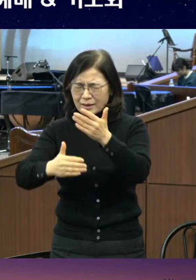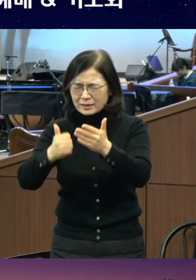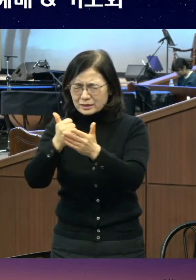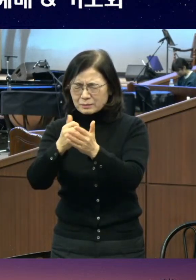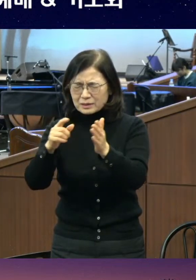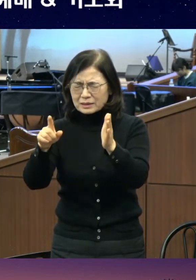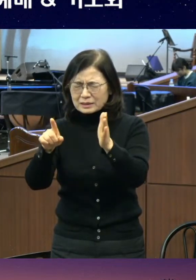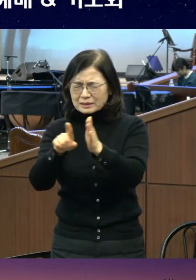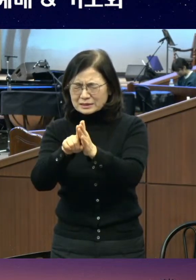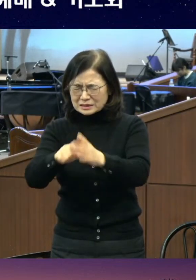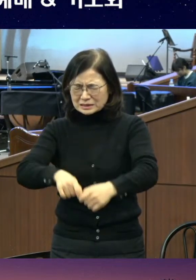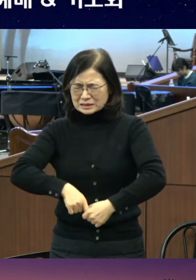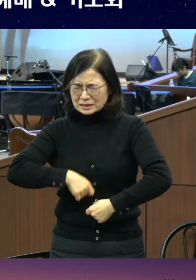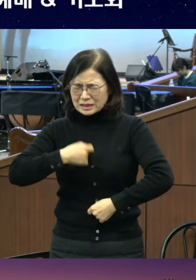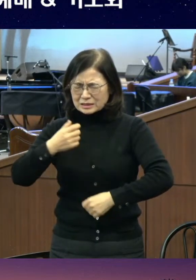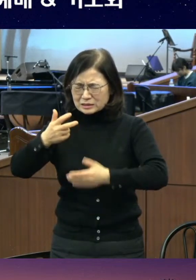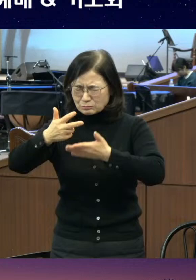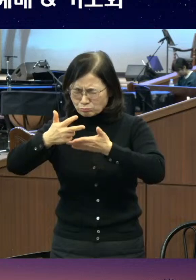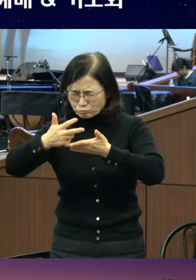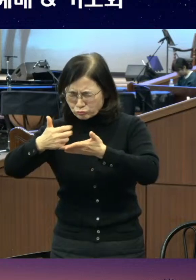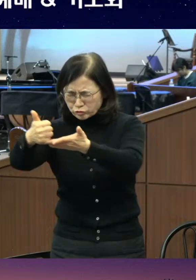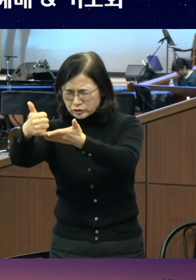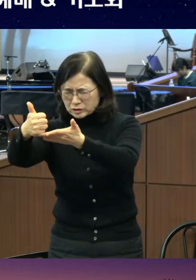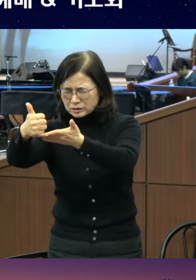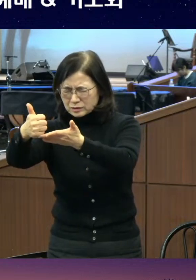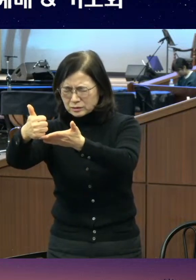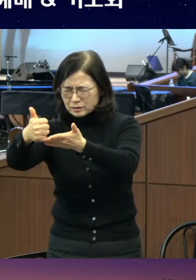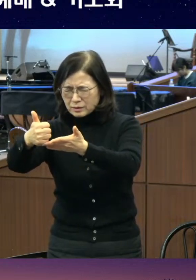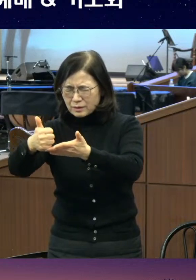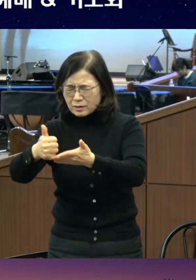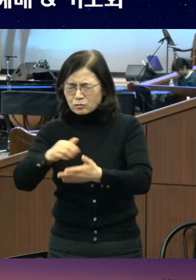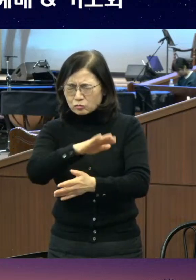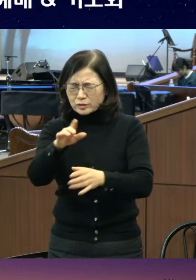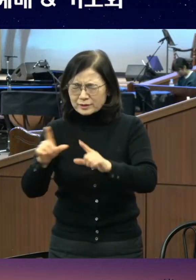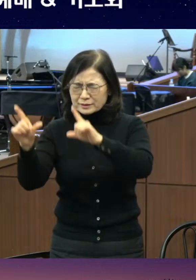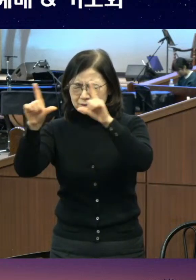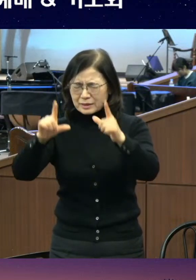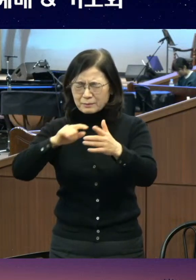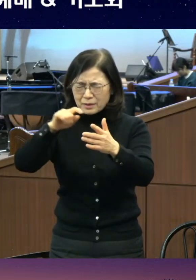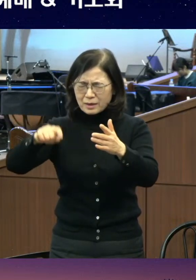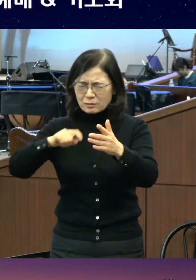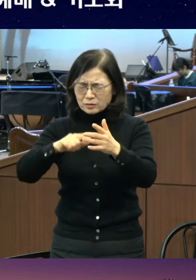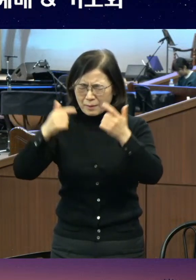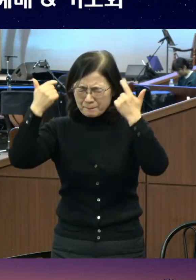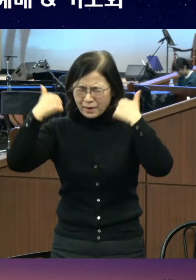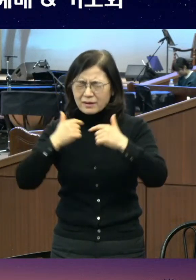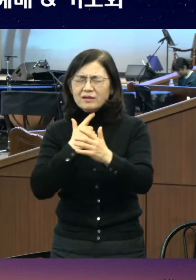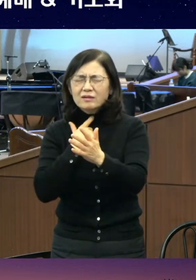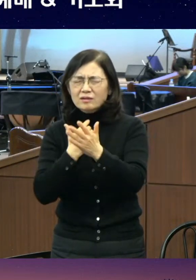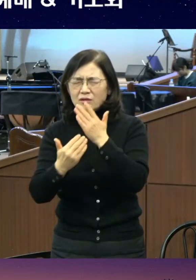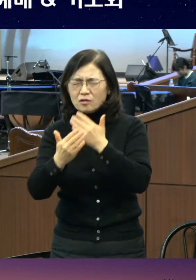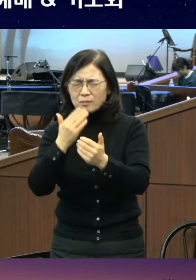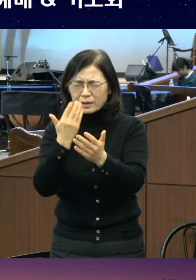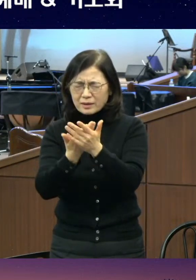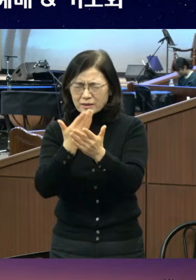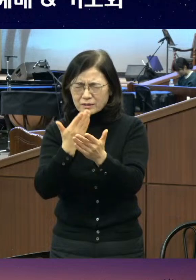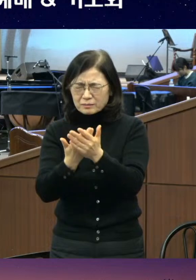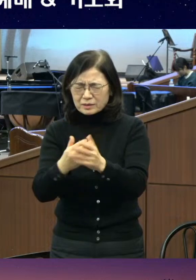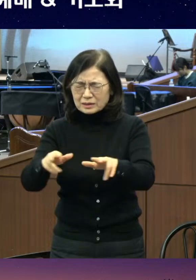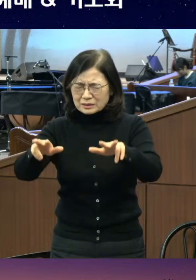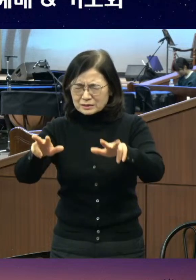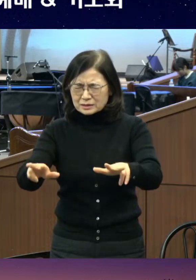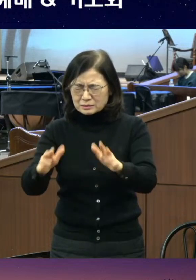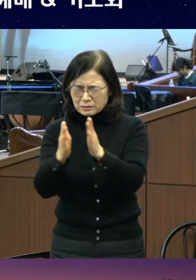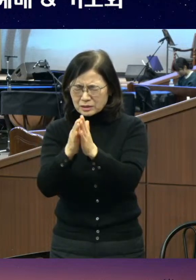신실하신 분인가를 우리의 삶 속에 매일 경험할 수 있게 하여 주시옵소서. 오늘도 하나님 아버지 기도의 제목들